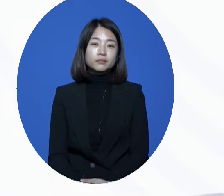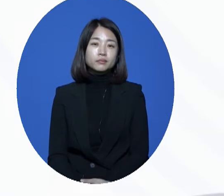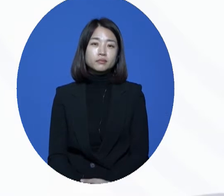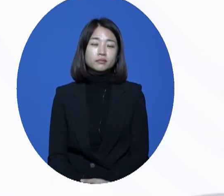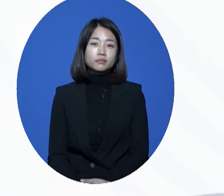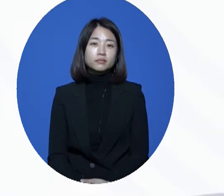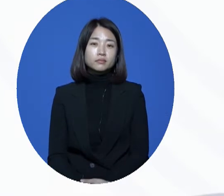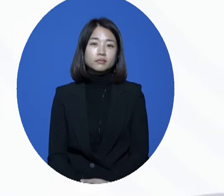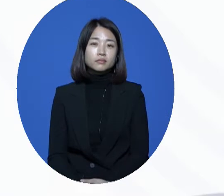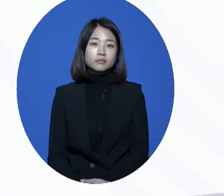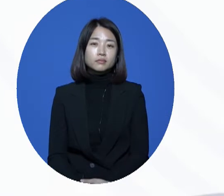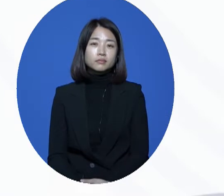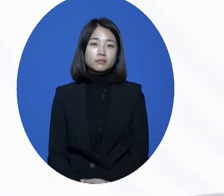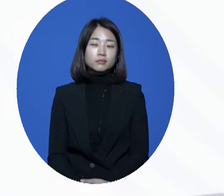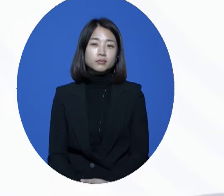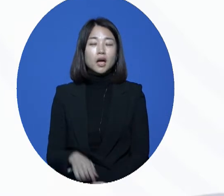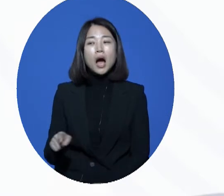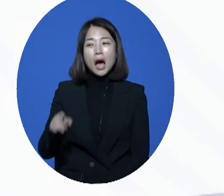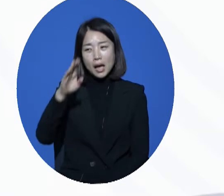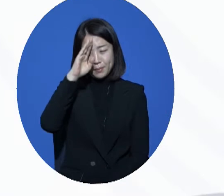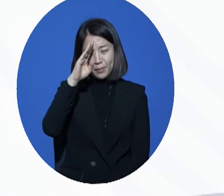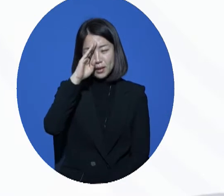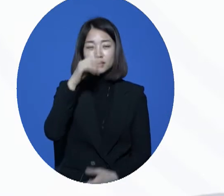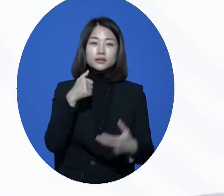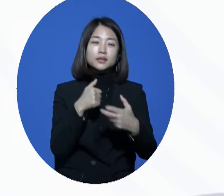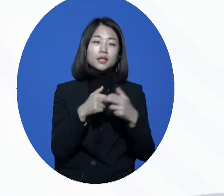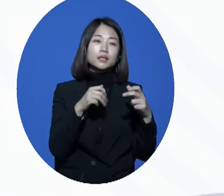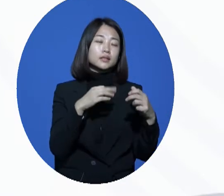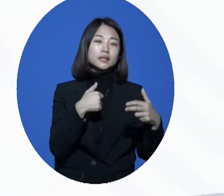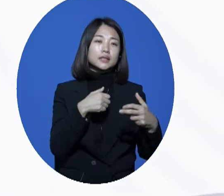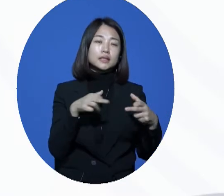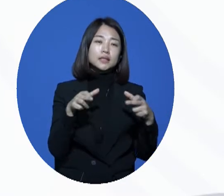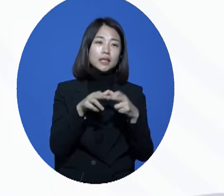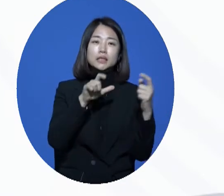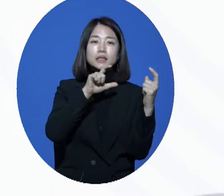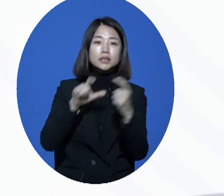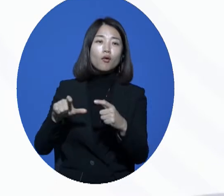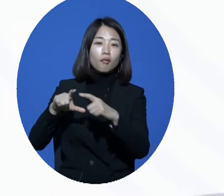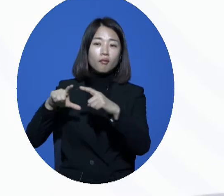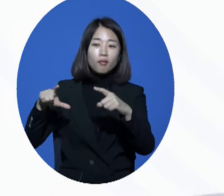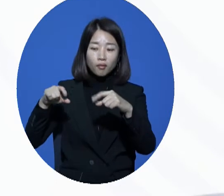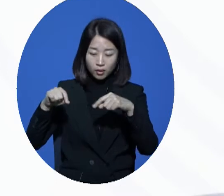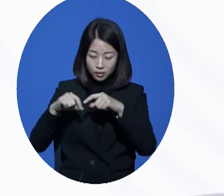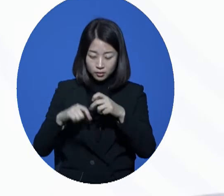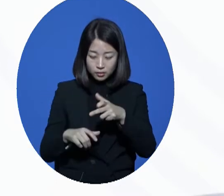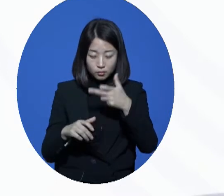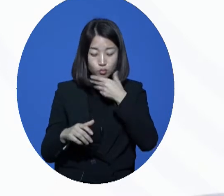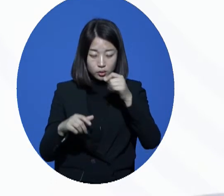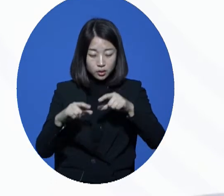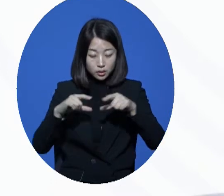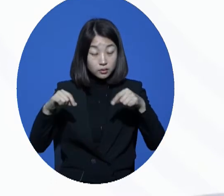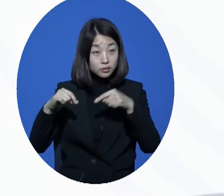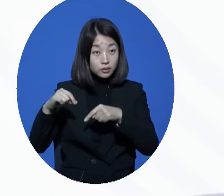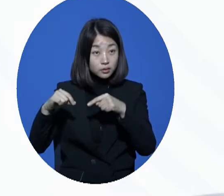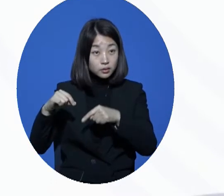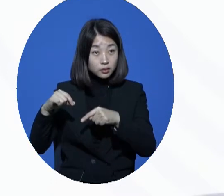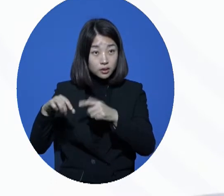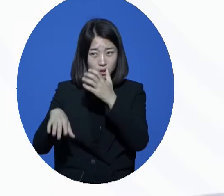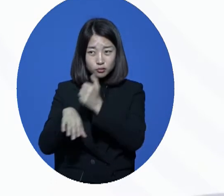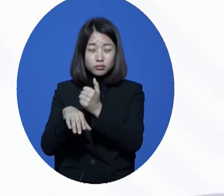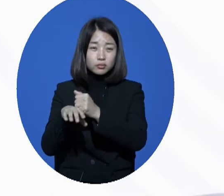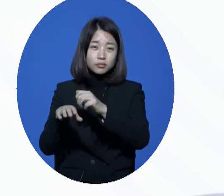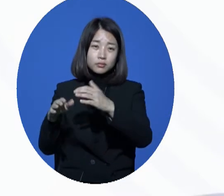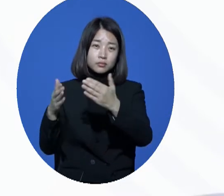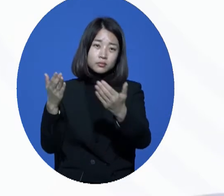의료적으로 장애인으로 지정되었음에도 불구하고 정작 이들을 위한 의료 체계와 사회 보장은 재난시든 평상시든 늘